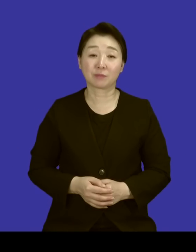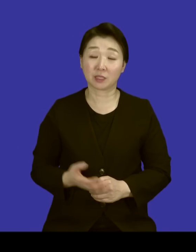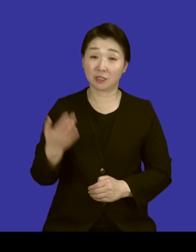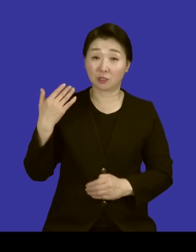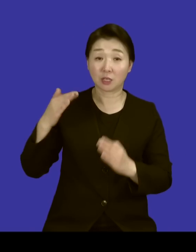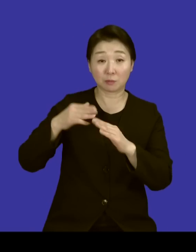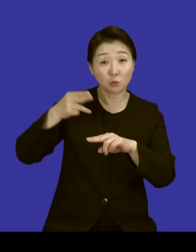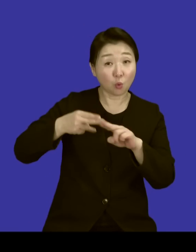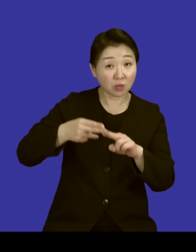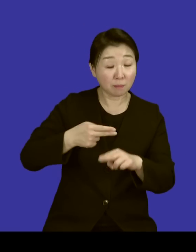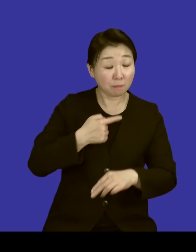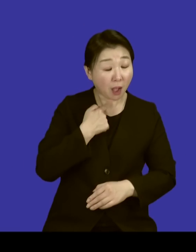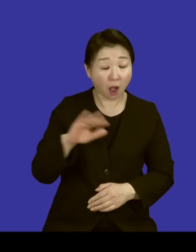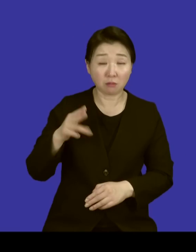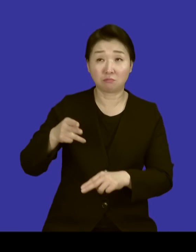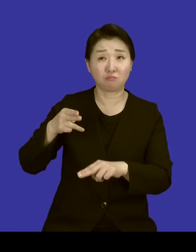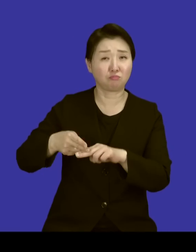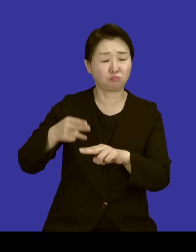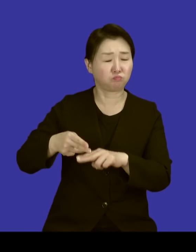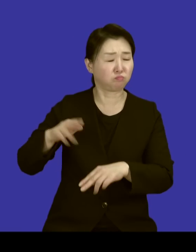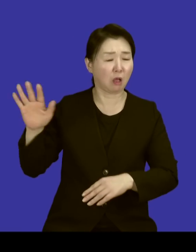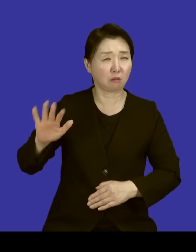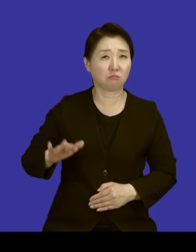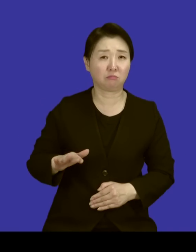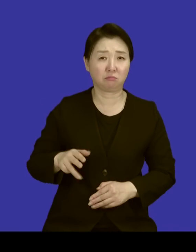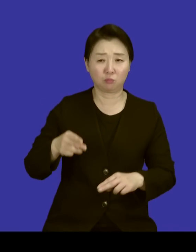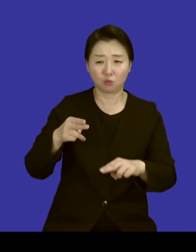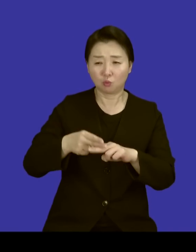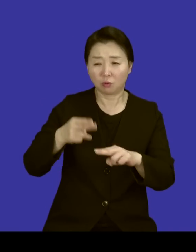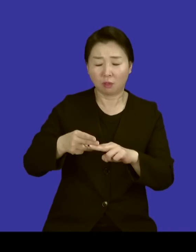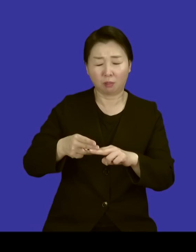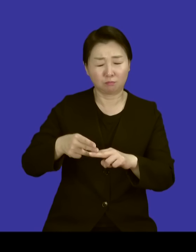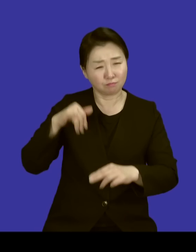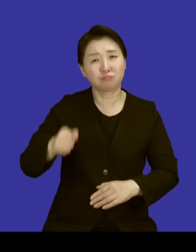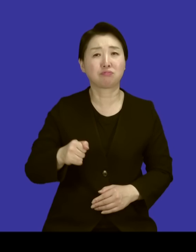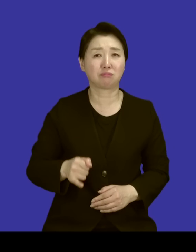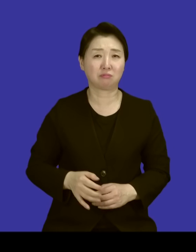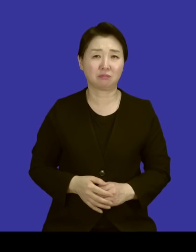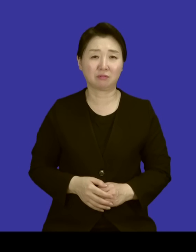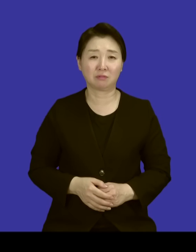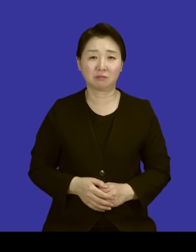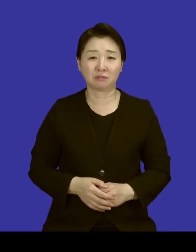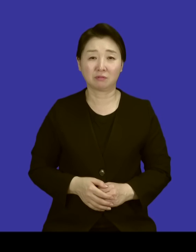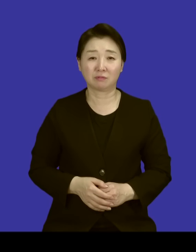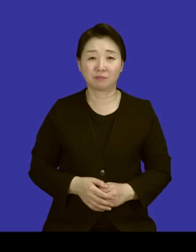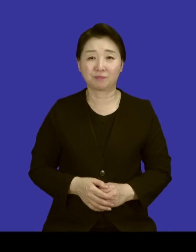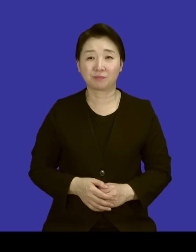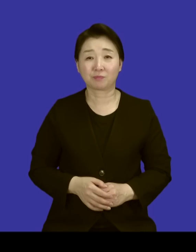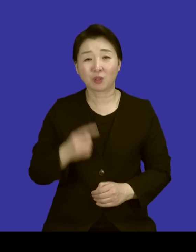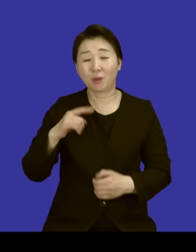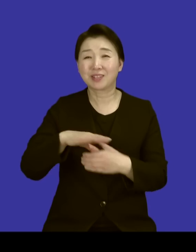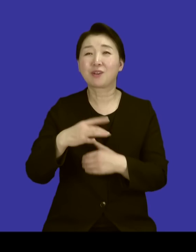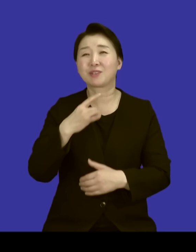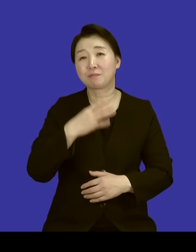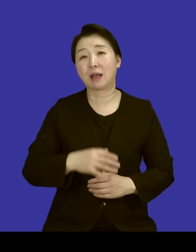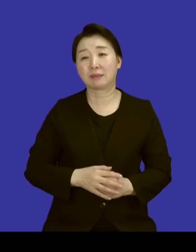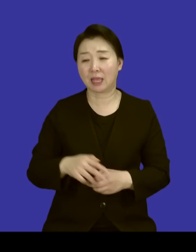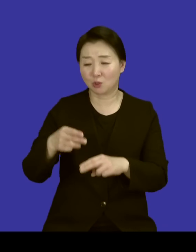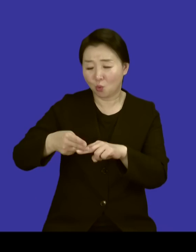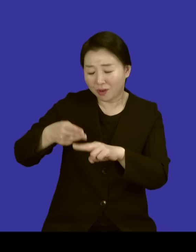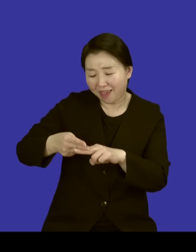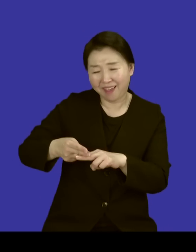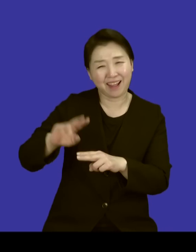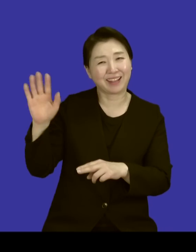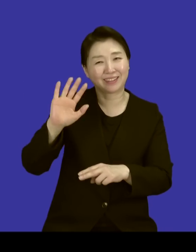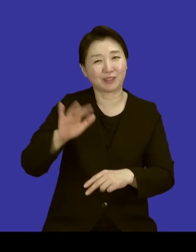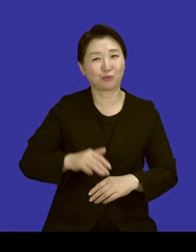거 이런 전혀요. 전혀 안 네. 하셨어요? 아, 이 처음 하신 거예요? 예, 할 줄 모릅니다. 와. 예. 아, 설거지를 좀 했을 뿐이고 네. 뭐 제가 요리를 한다든지 그런 걸